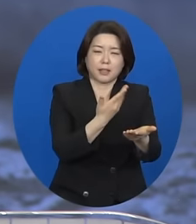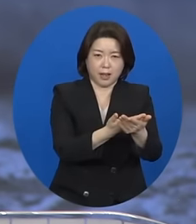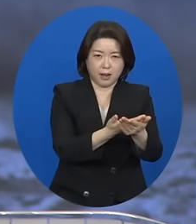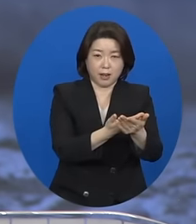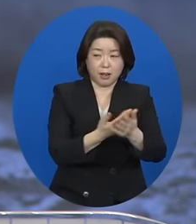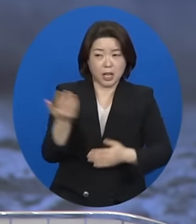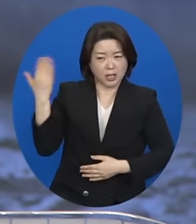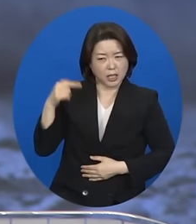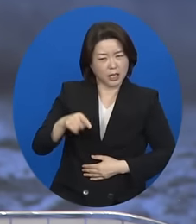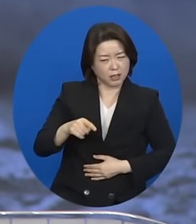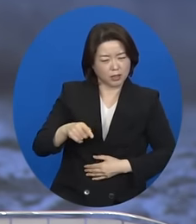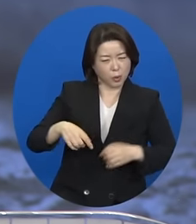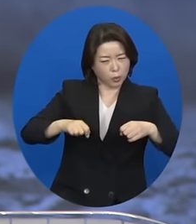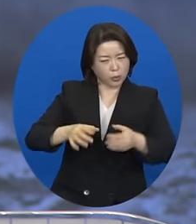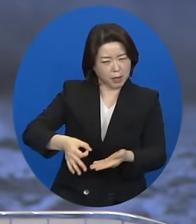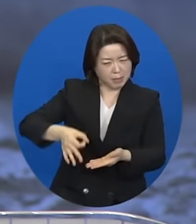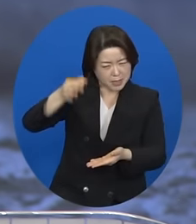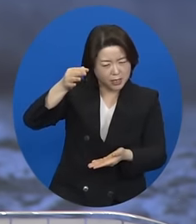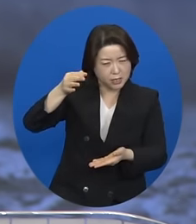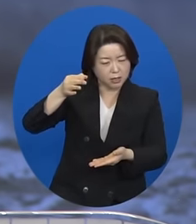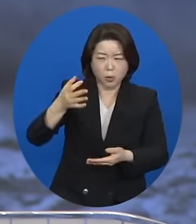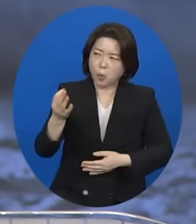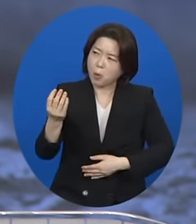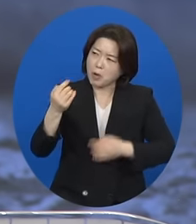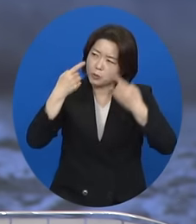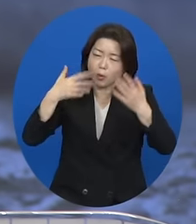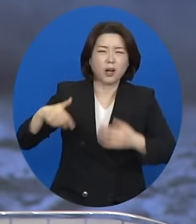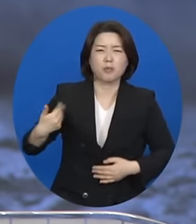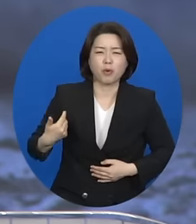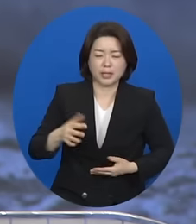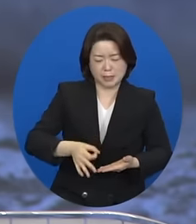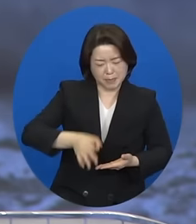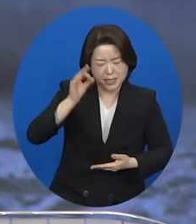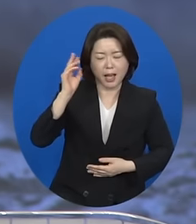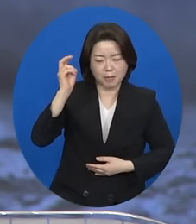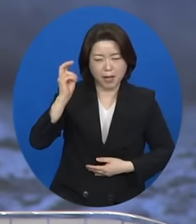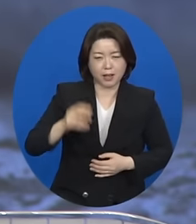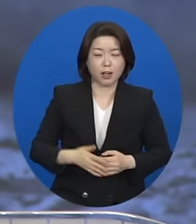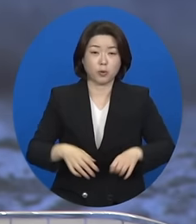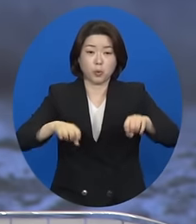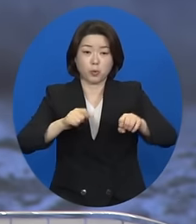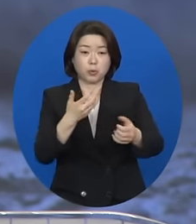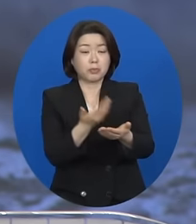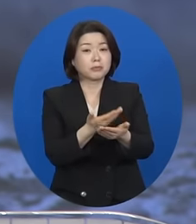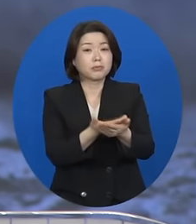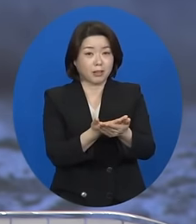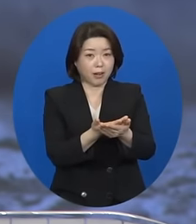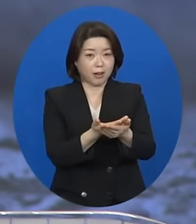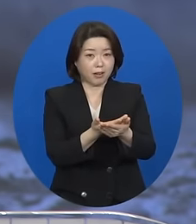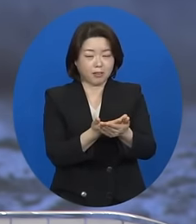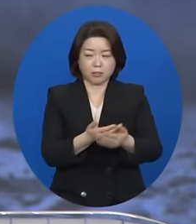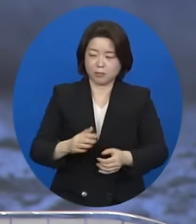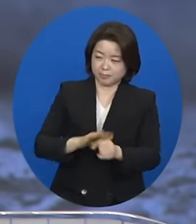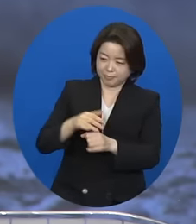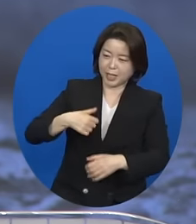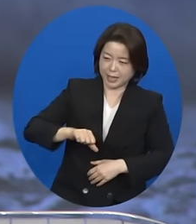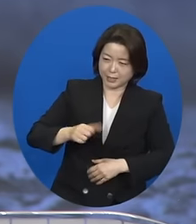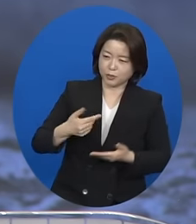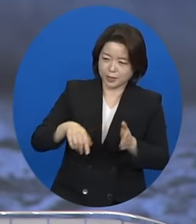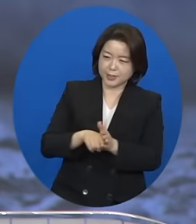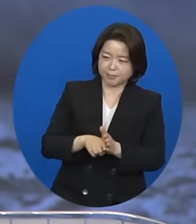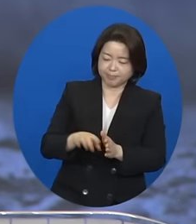굉장히 비쌌을 겁니다 얼마 했지 정확히 모르겠지만 오토바이를 사 달라고 해서 사랑한 아들을 위해서 오토바이를 사